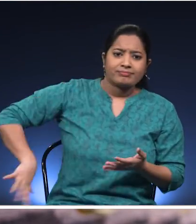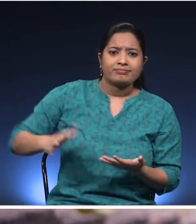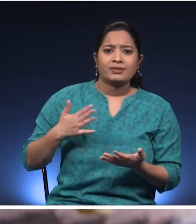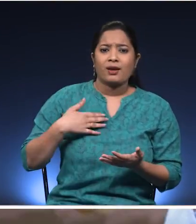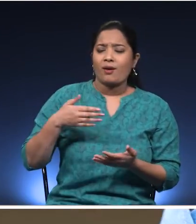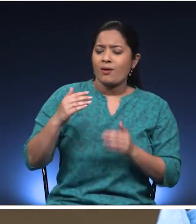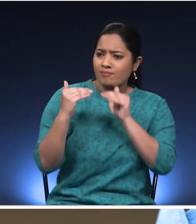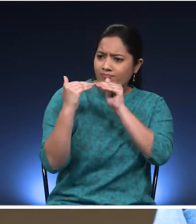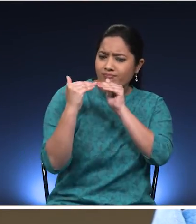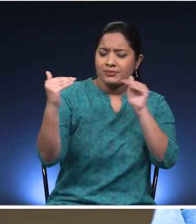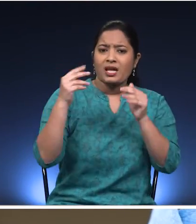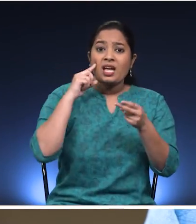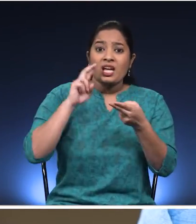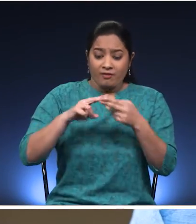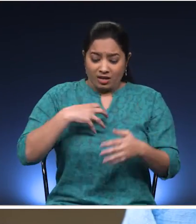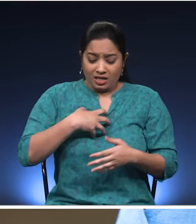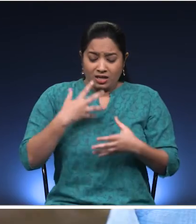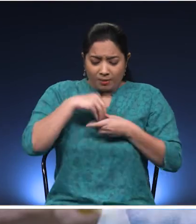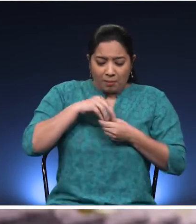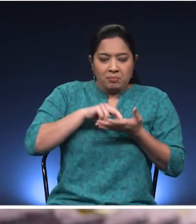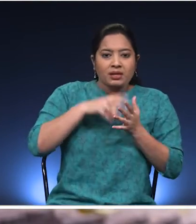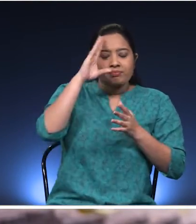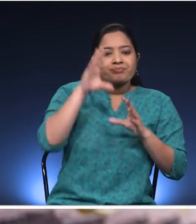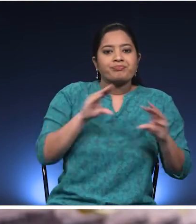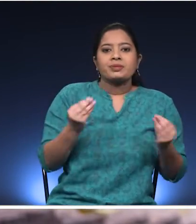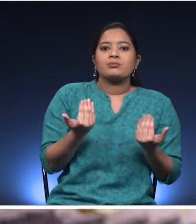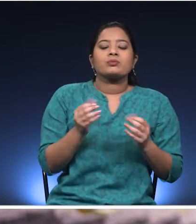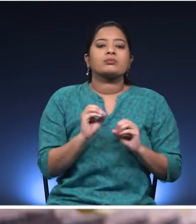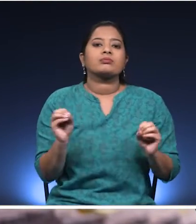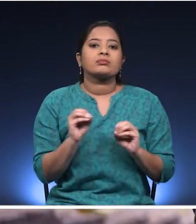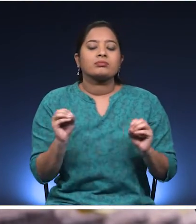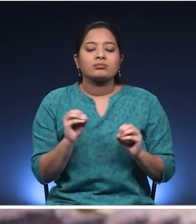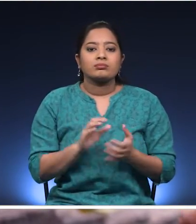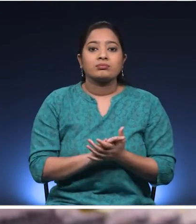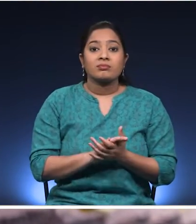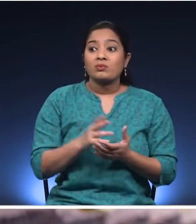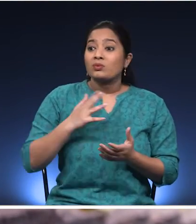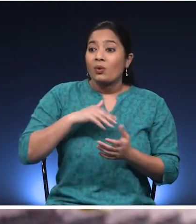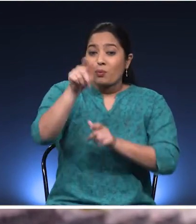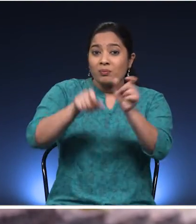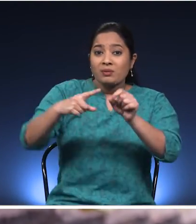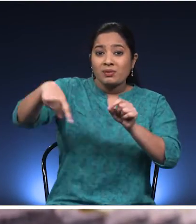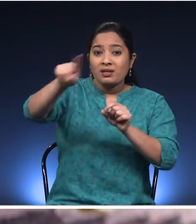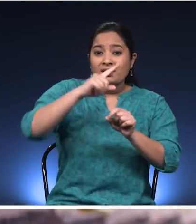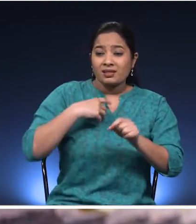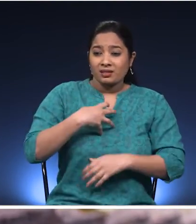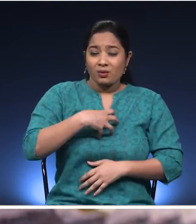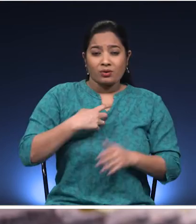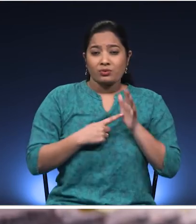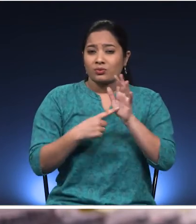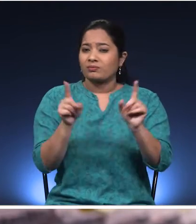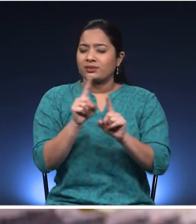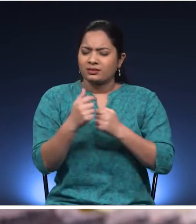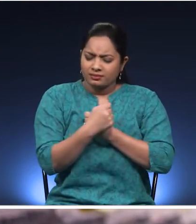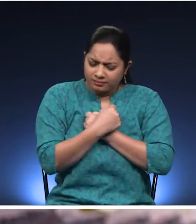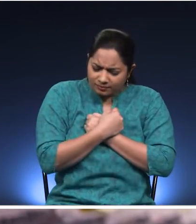आते हैं हमारी शांति खत्म हो जाती है। इसलिए परमेश्वर का वचन हमें यह सिखाता है, दूसरों के साथ ईर्ष्या को